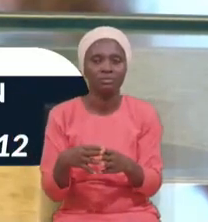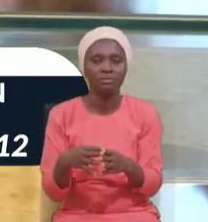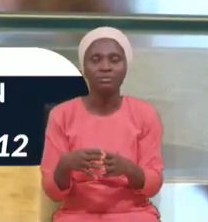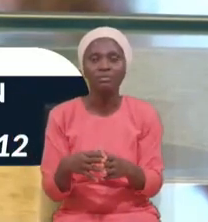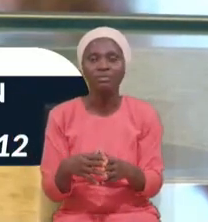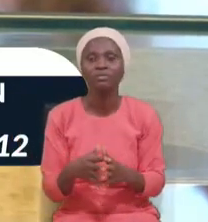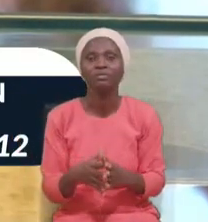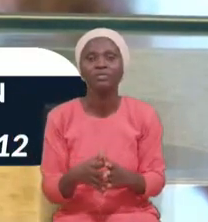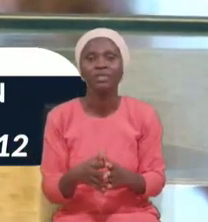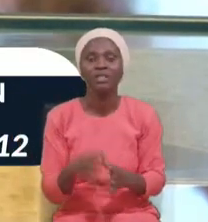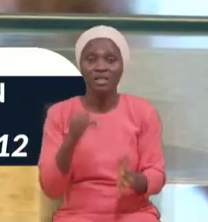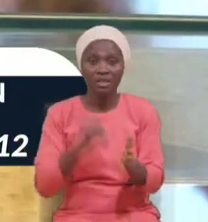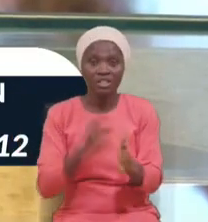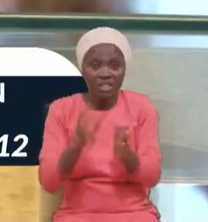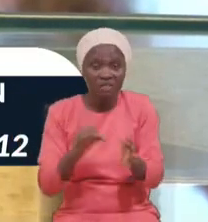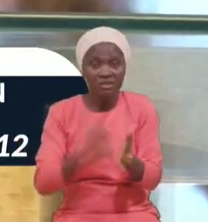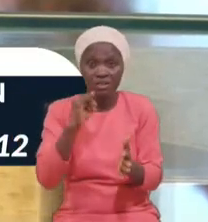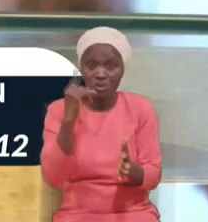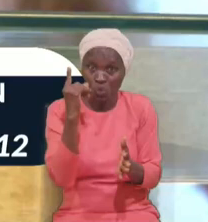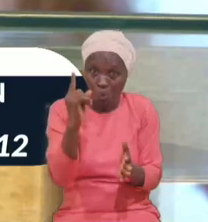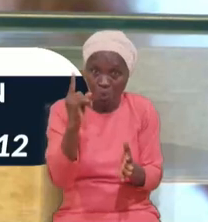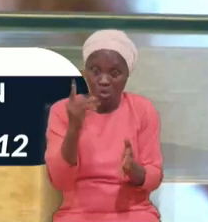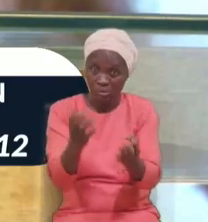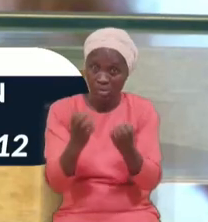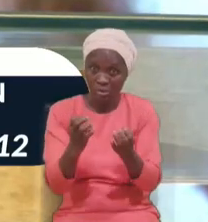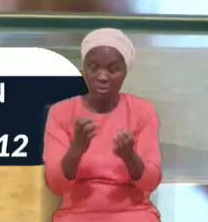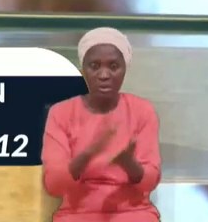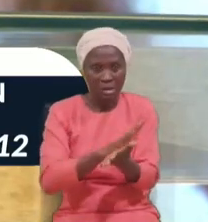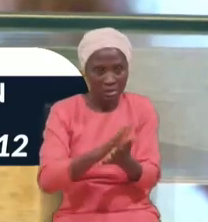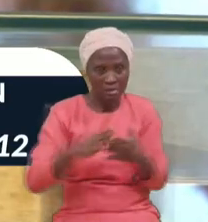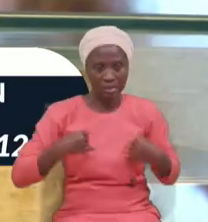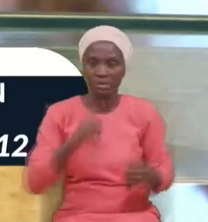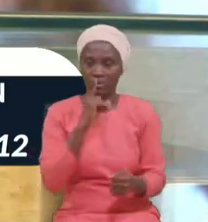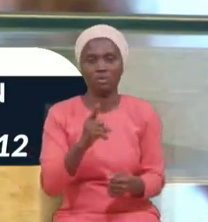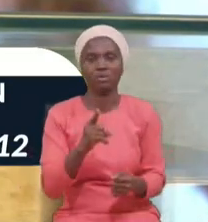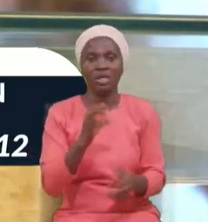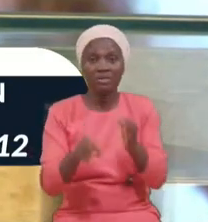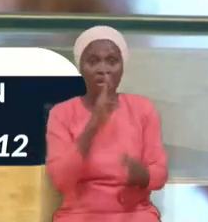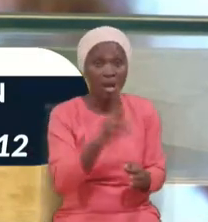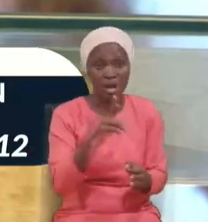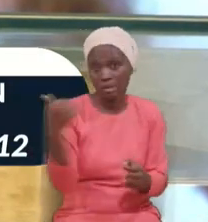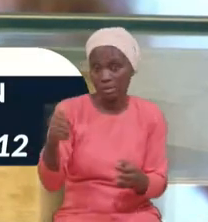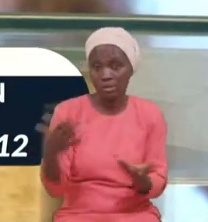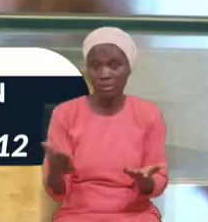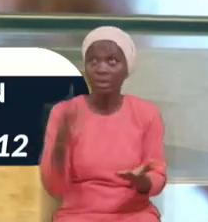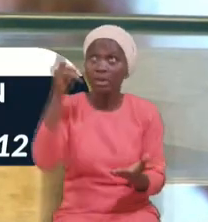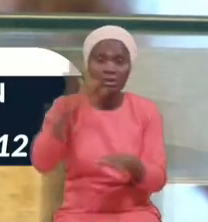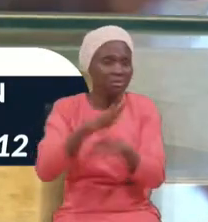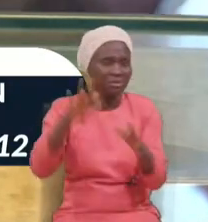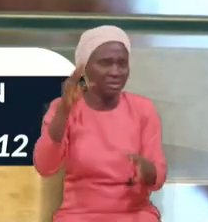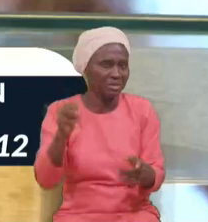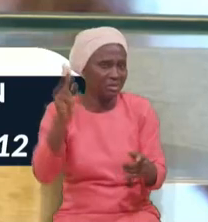seul lépreux, la purification est certaine. S'ils sont dix, ils ne devaient pas les toucher un à